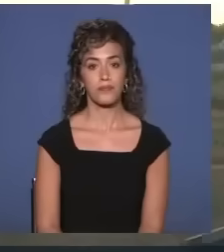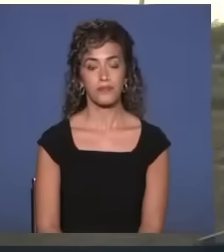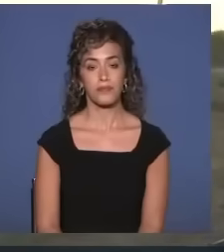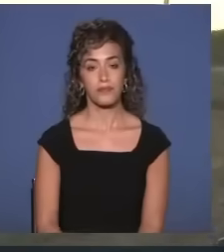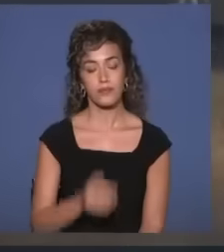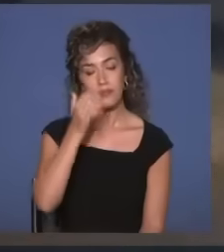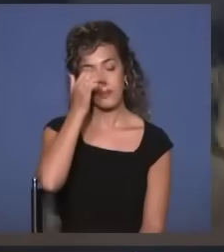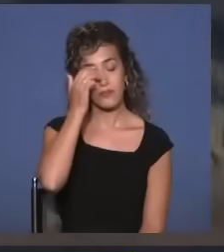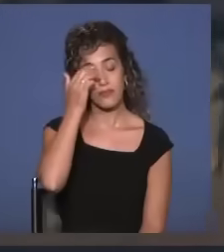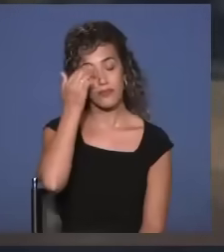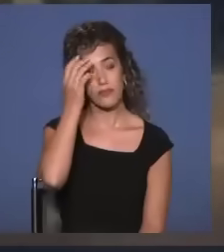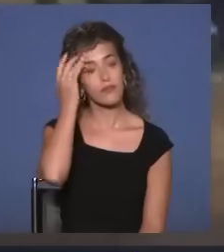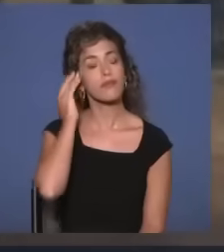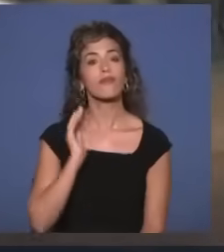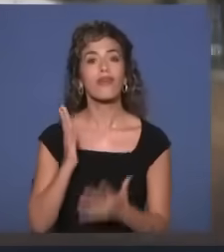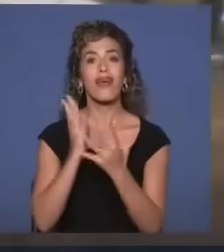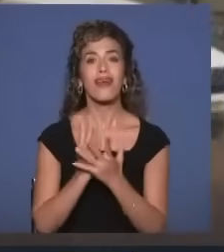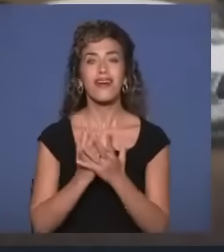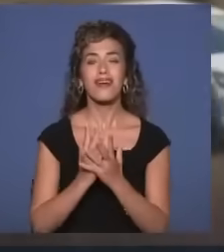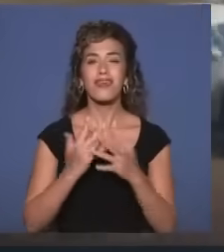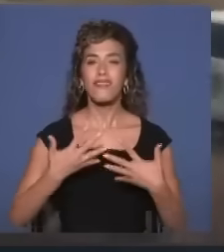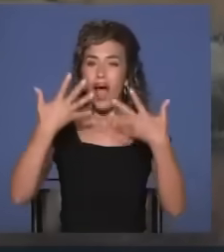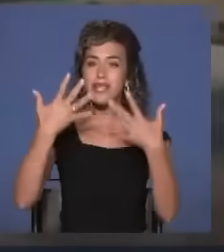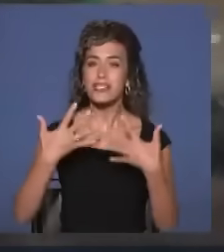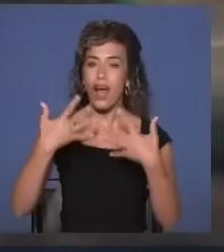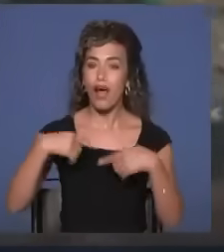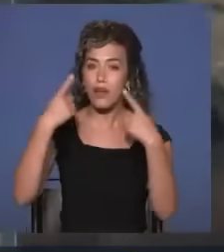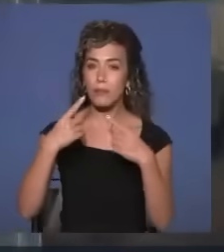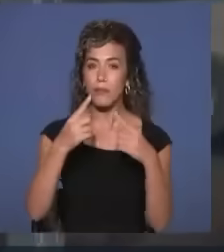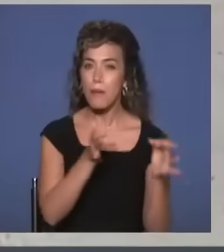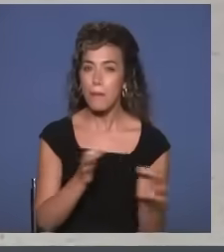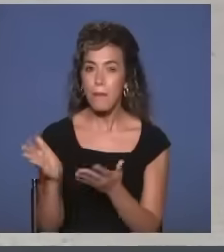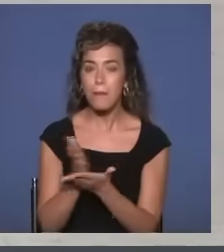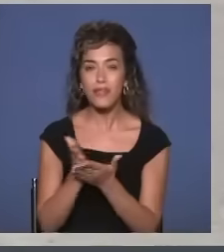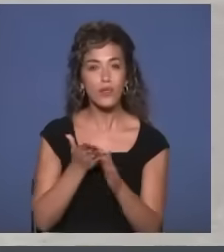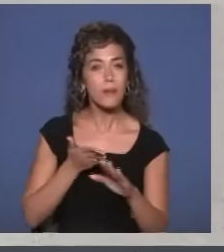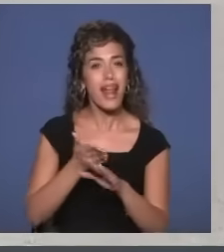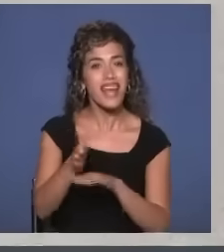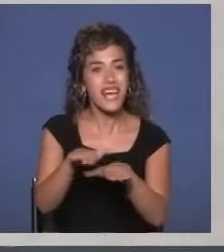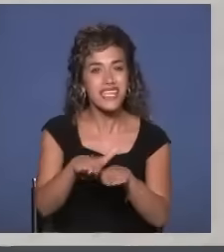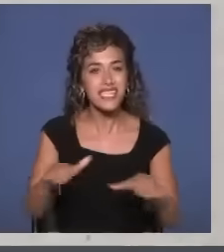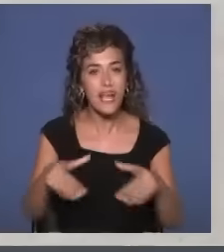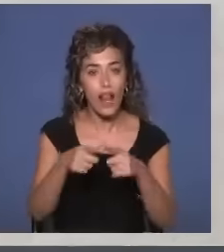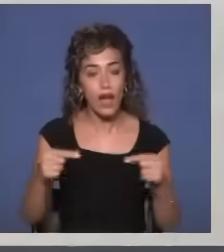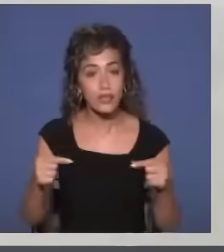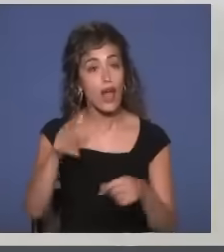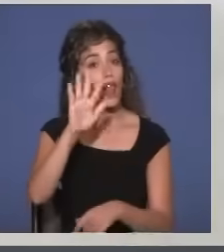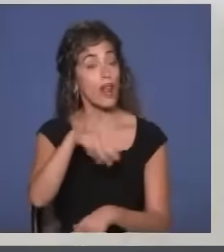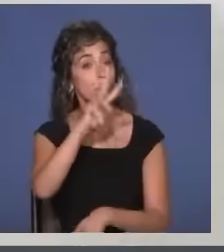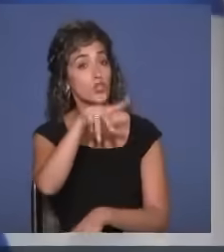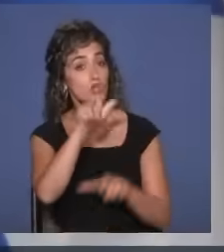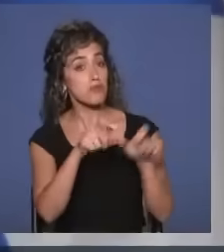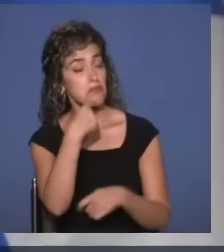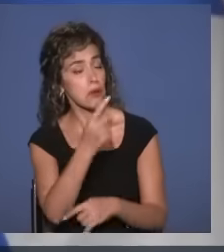יומה העשירי של המלחמה נמשכת ההיערכות לכניסה קרקעית בצל דיווחים שמוחשים בישראל על הפסקת אש והכנסת סיוע הומניטרי